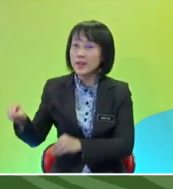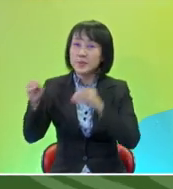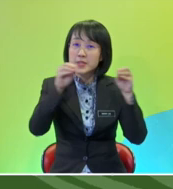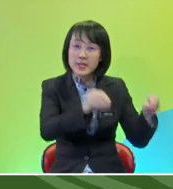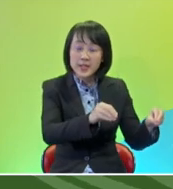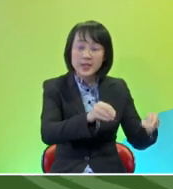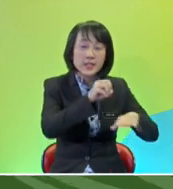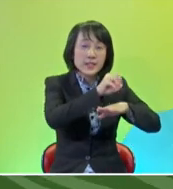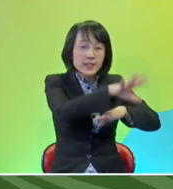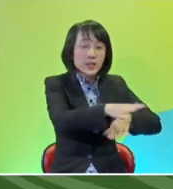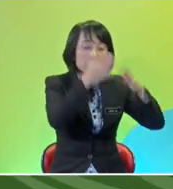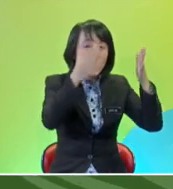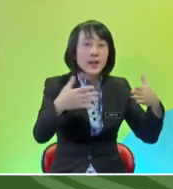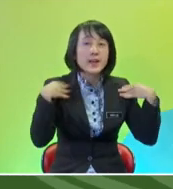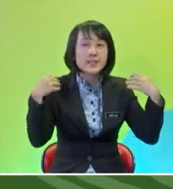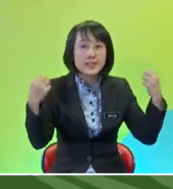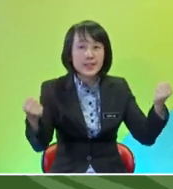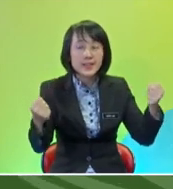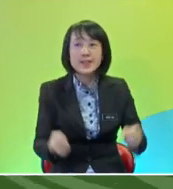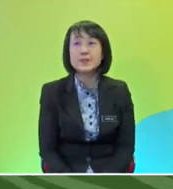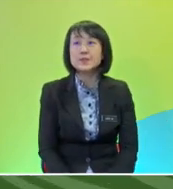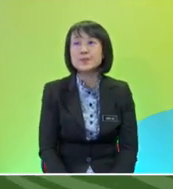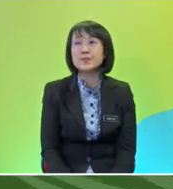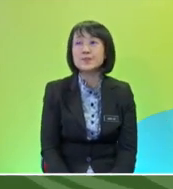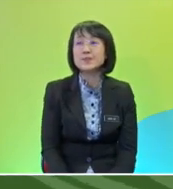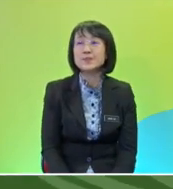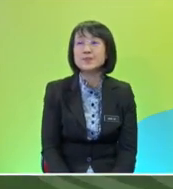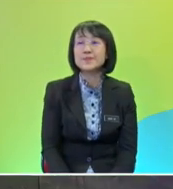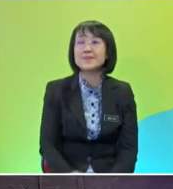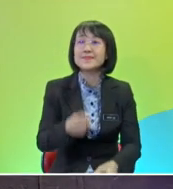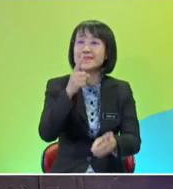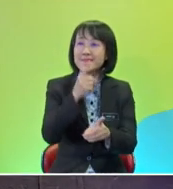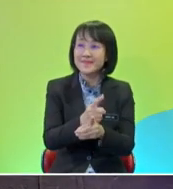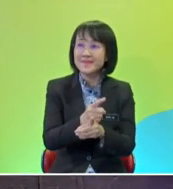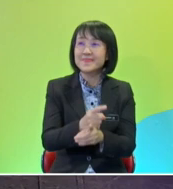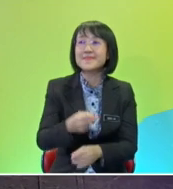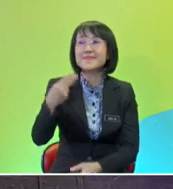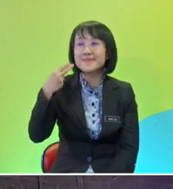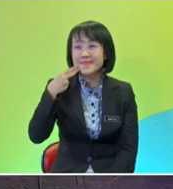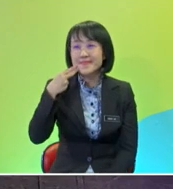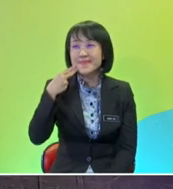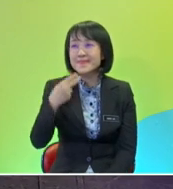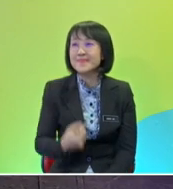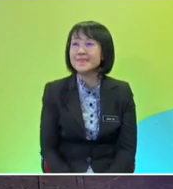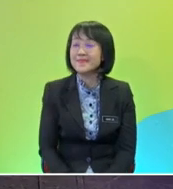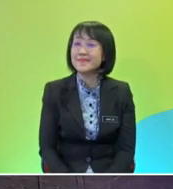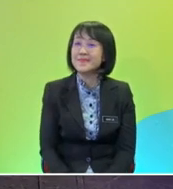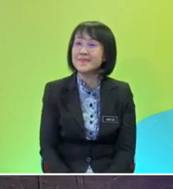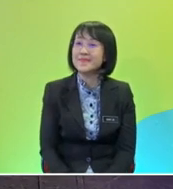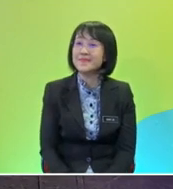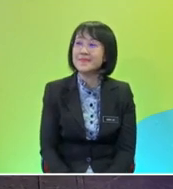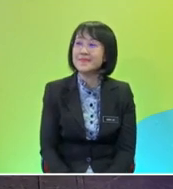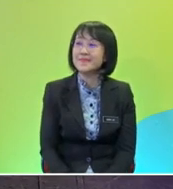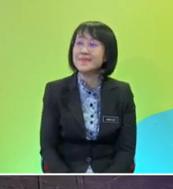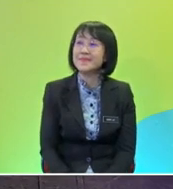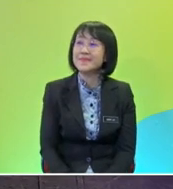adik. Okey. Betul murid, betul Hazika. Boleh tak kita dapatkan murid seterusnya? Mungkin